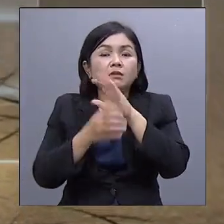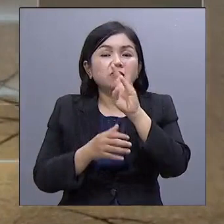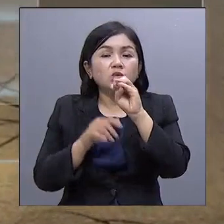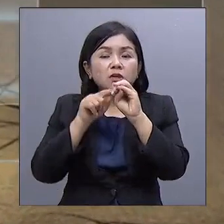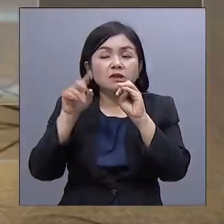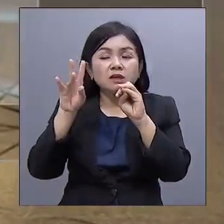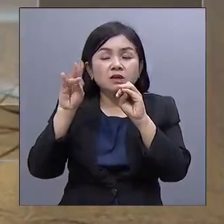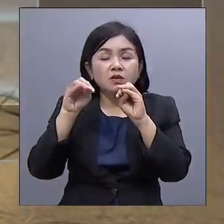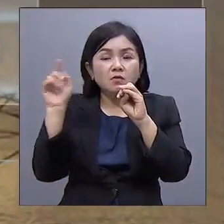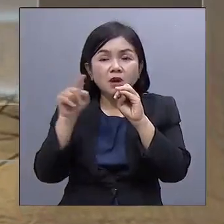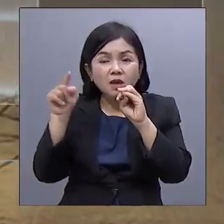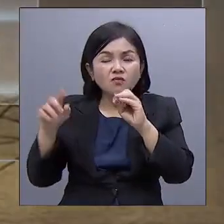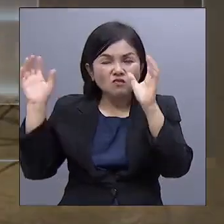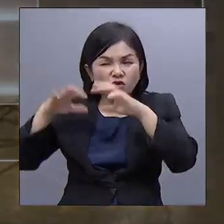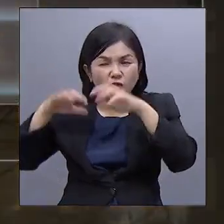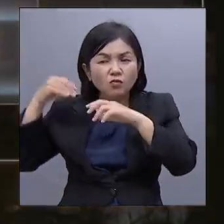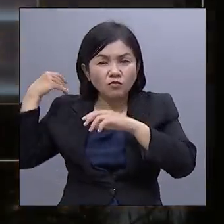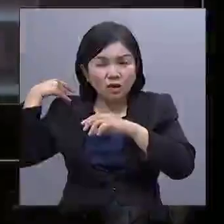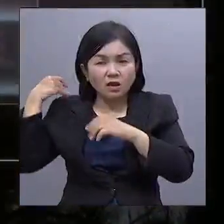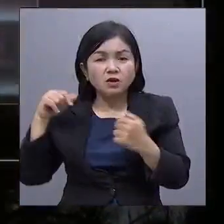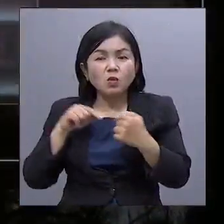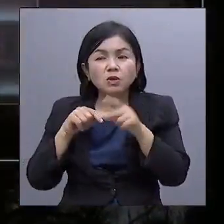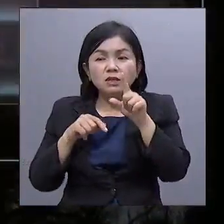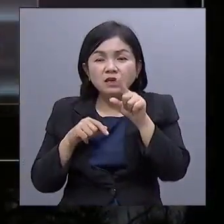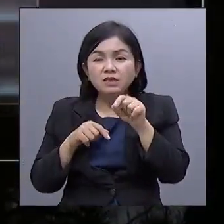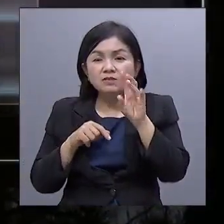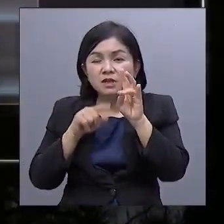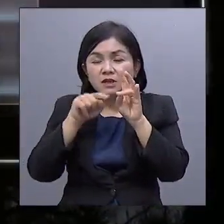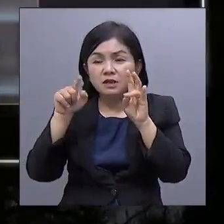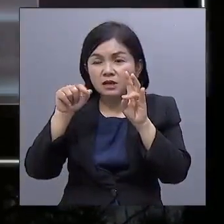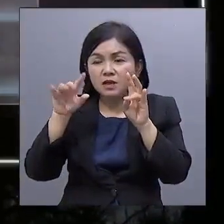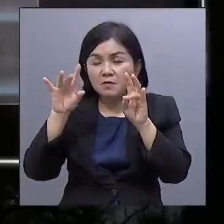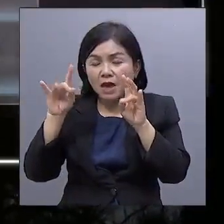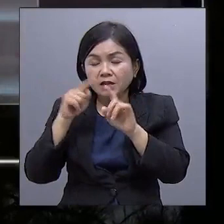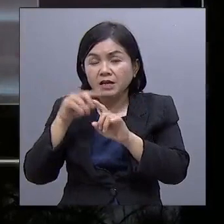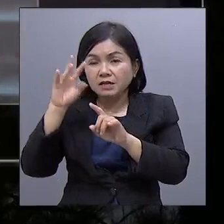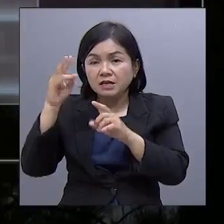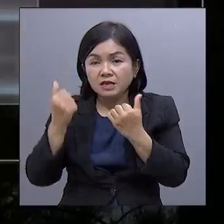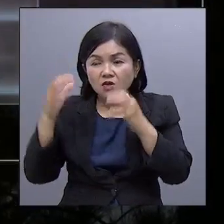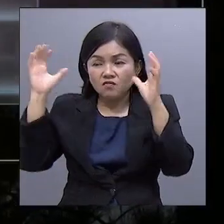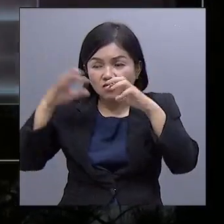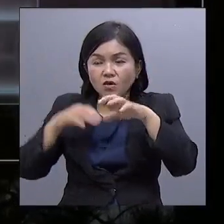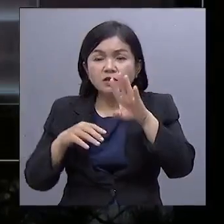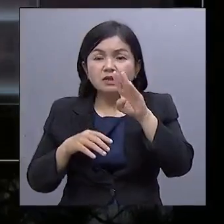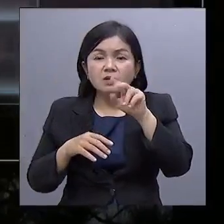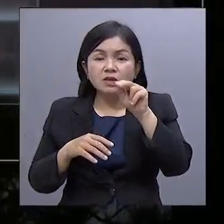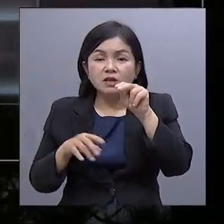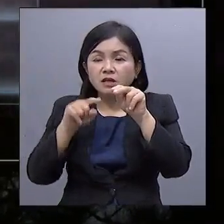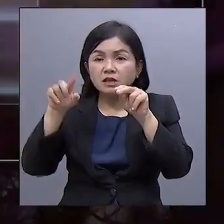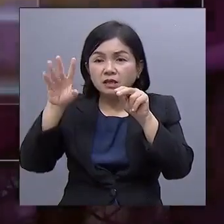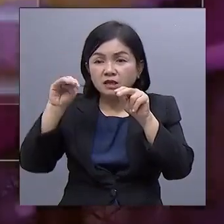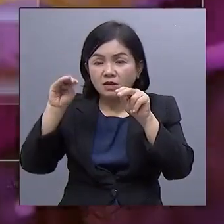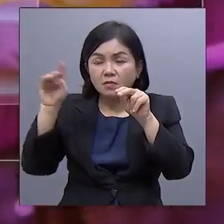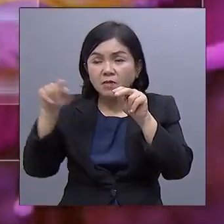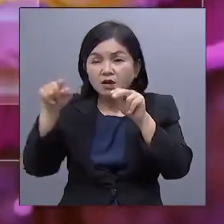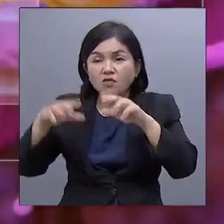ที่มีฝนตกหนักบางแห่งในช่วงระหว่างวันที่ 27-28 กรกฎาคมนี้จะมีฝนฟ้าคะนอง 30-40% ของพื้นที่